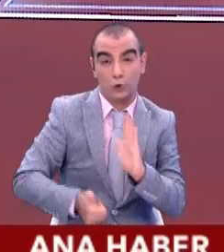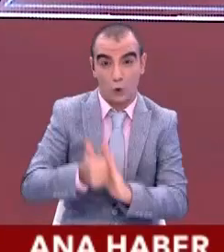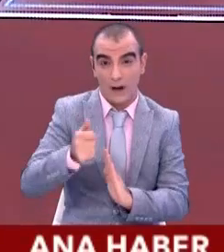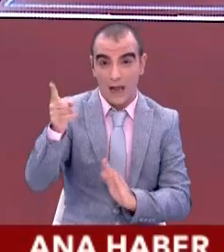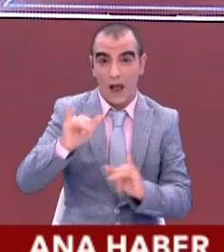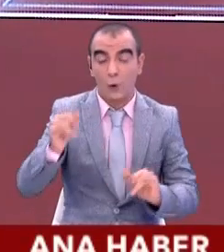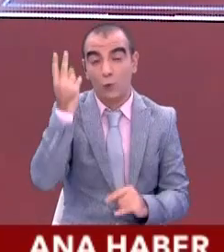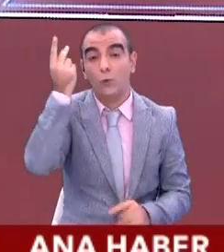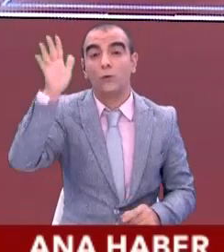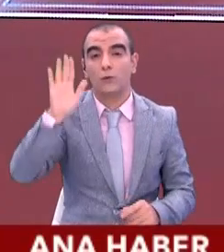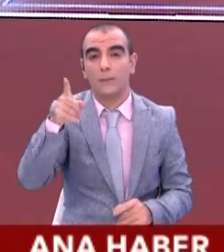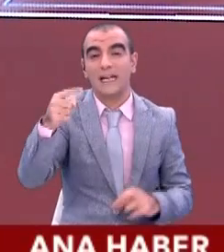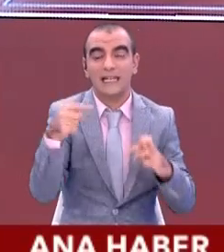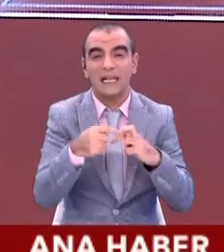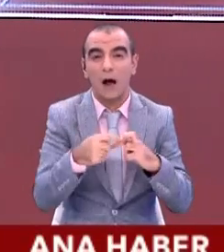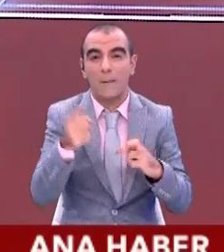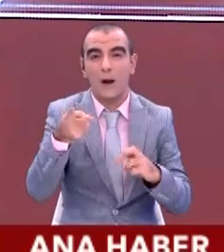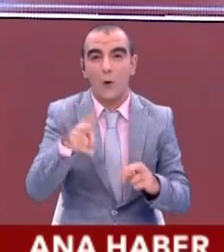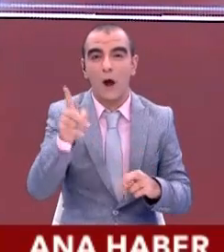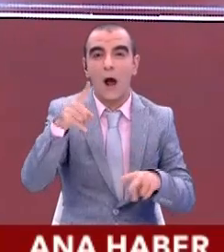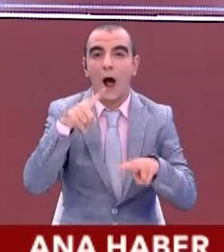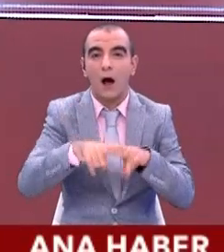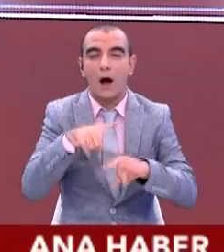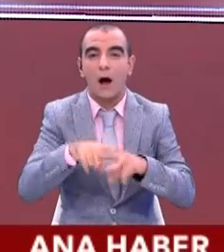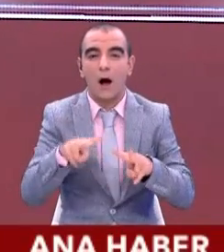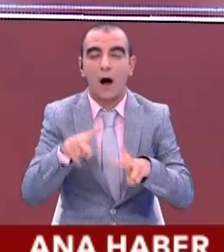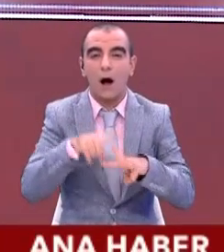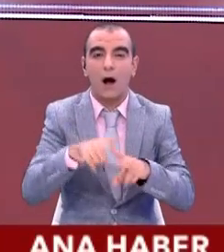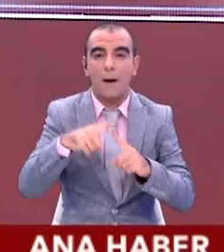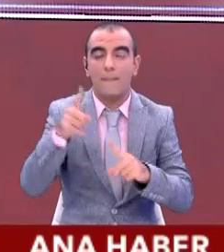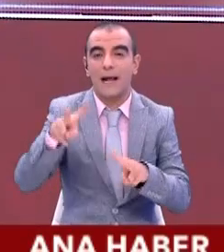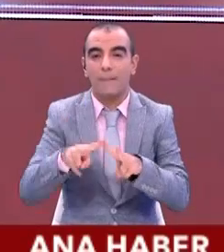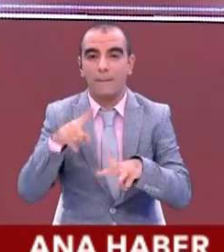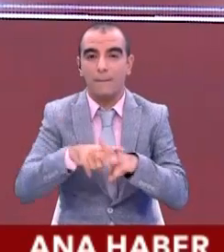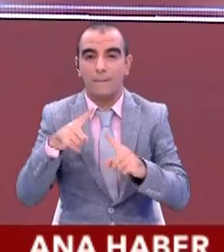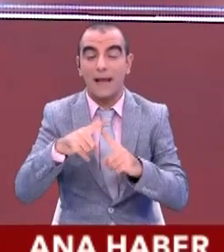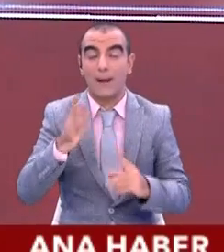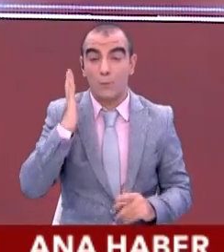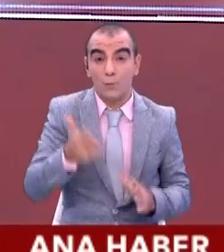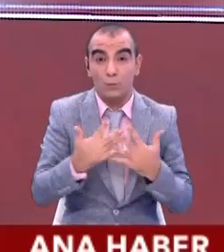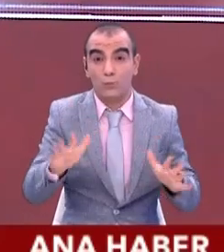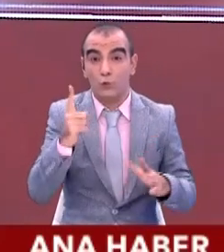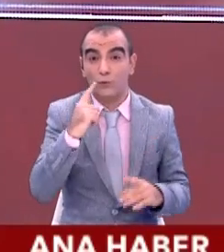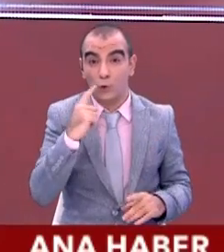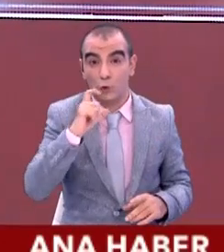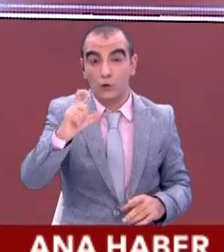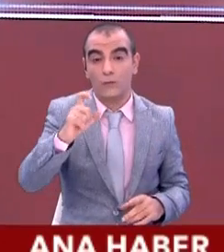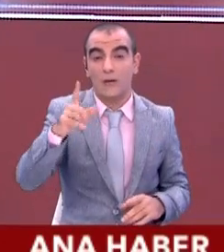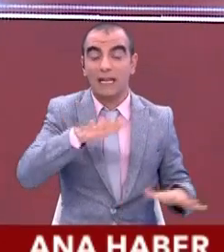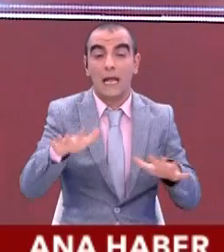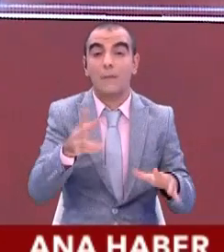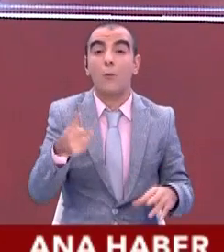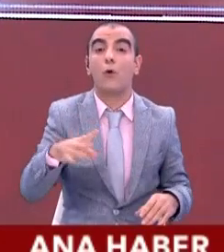unutmayın rahmetli Ahmet Mete Işık aranın O büyük cümlesi deprem Öldürmez